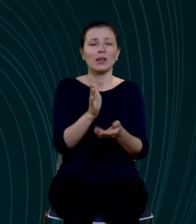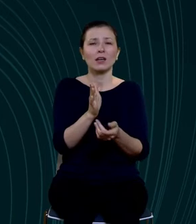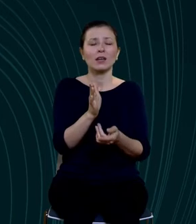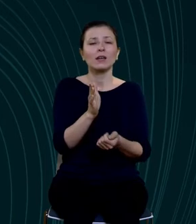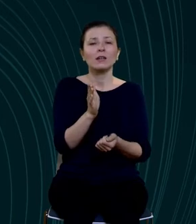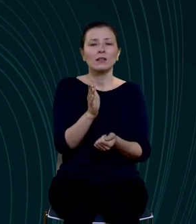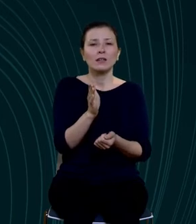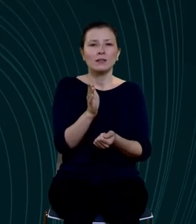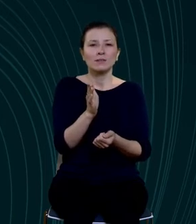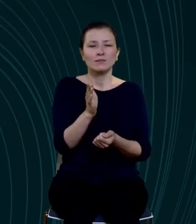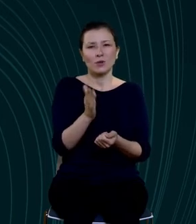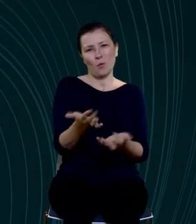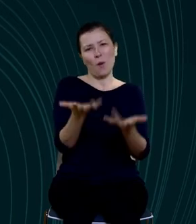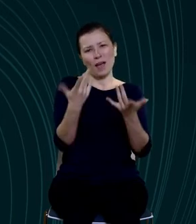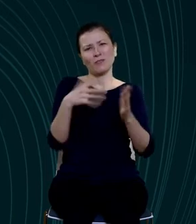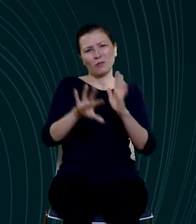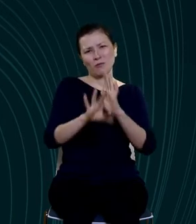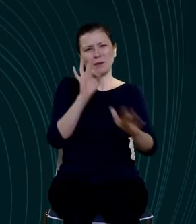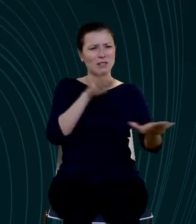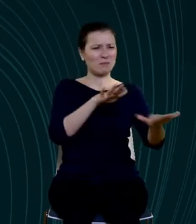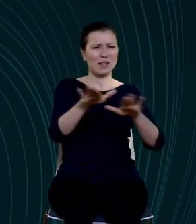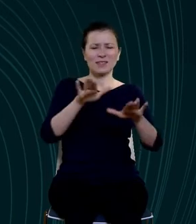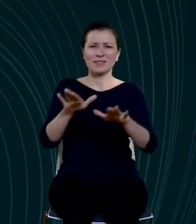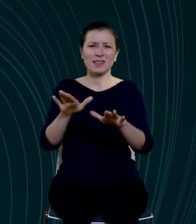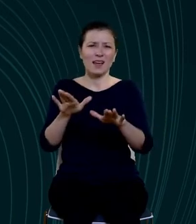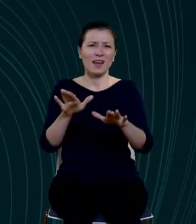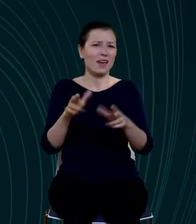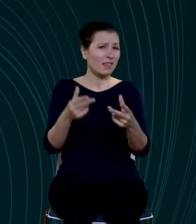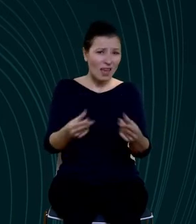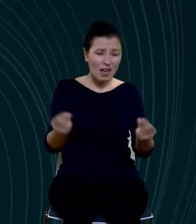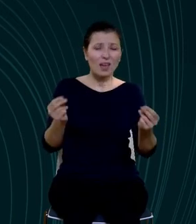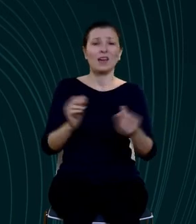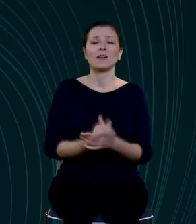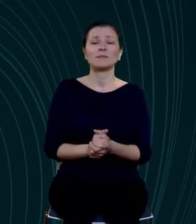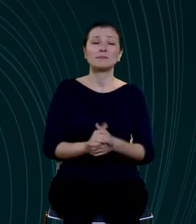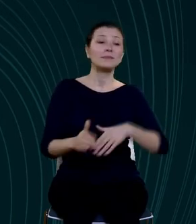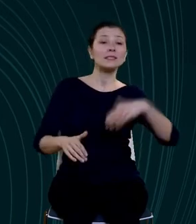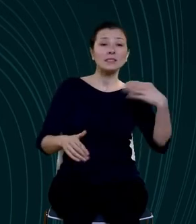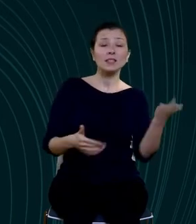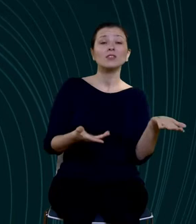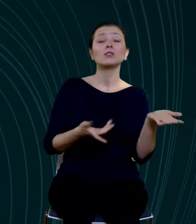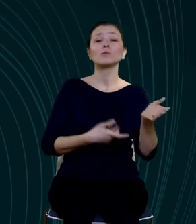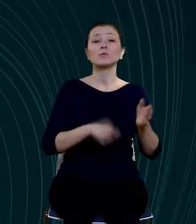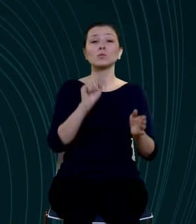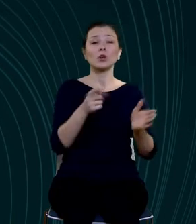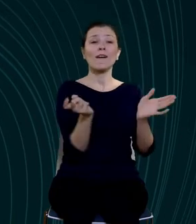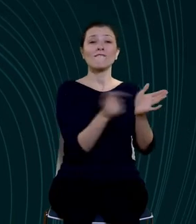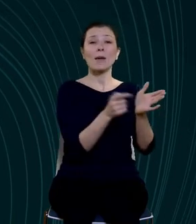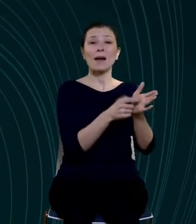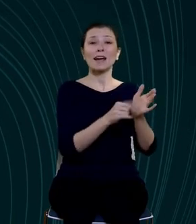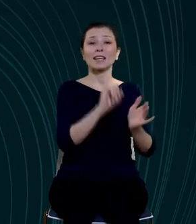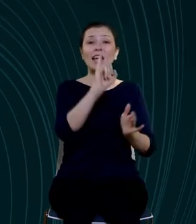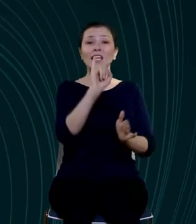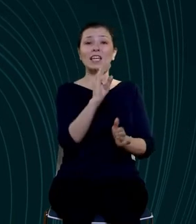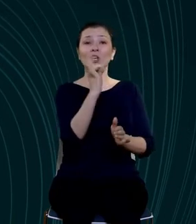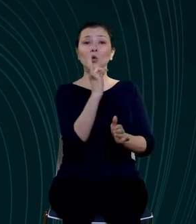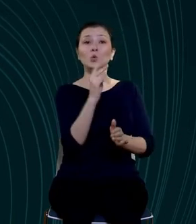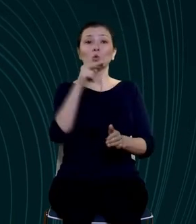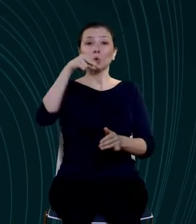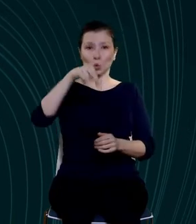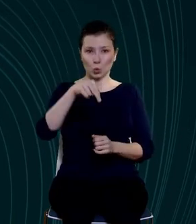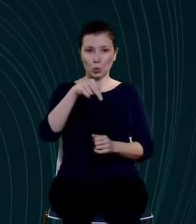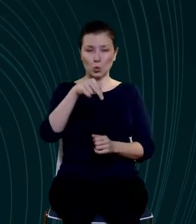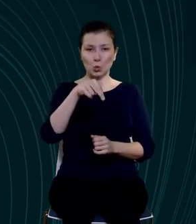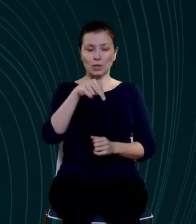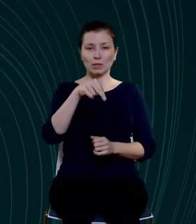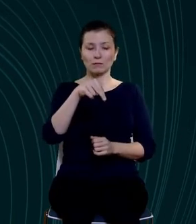naprawdę bagatelnym. Z jednej strony mamy wymagania z ITU, które wskazują na to,